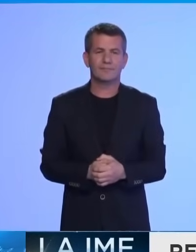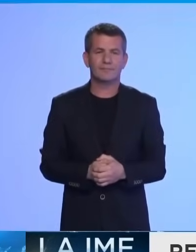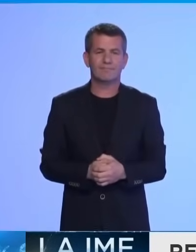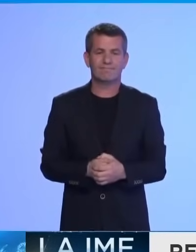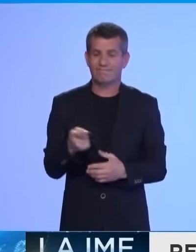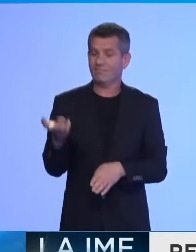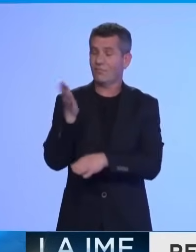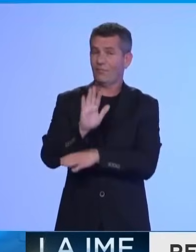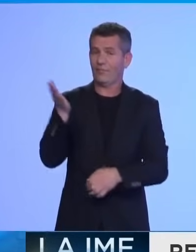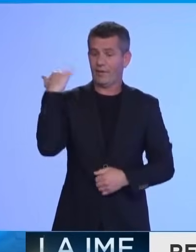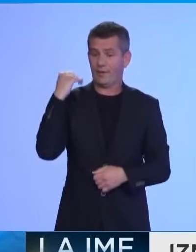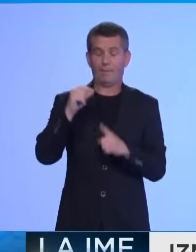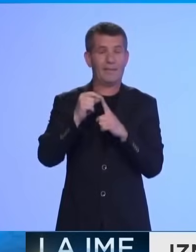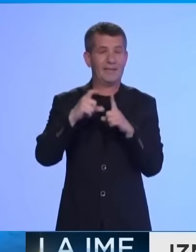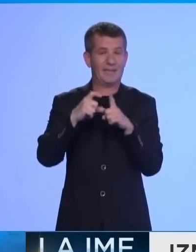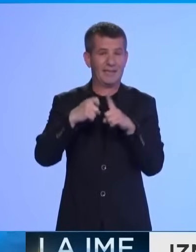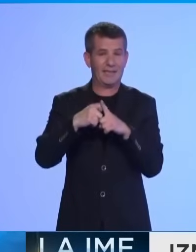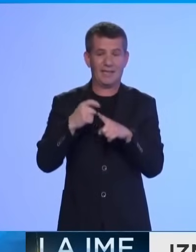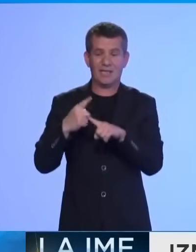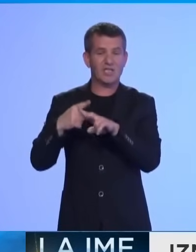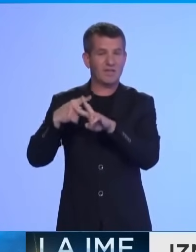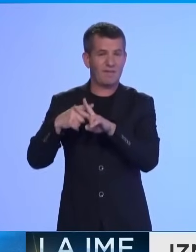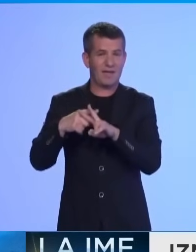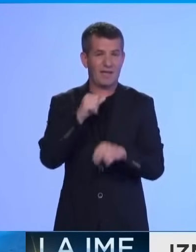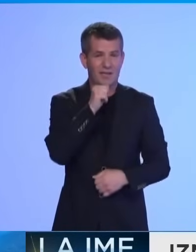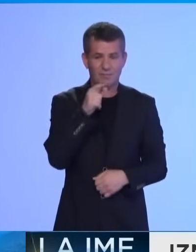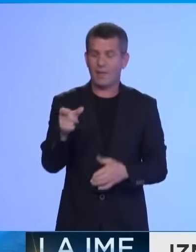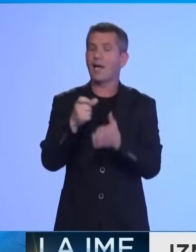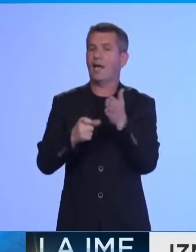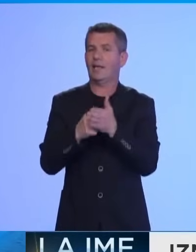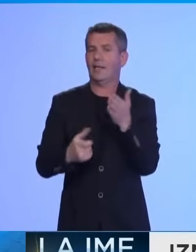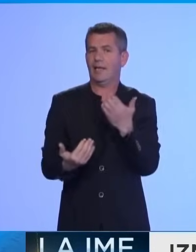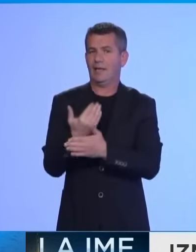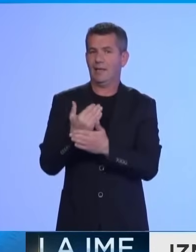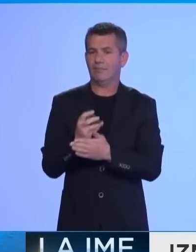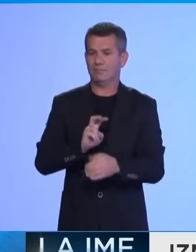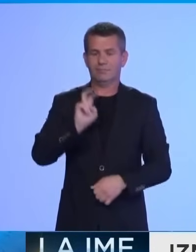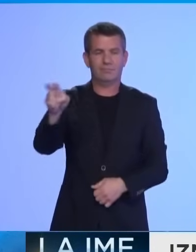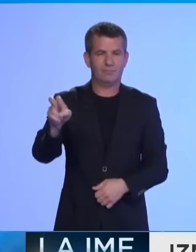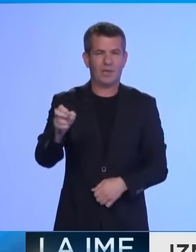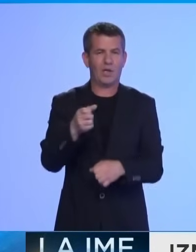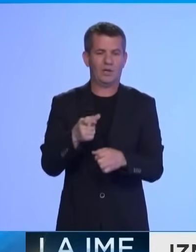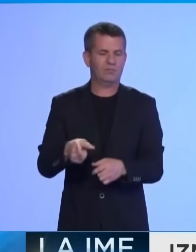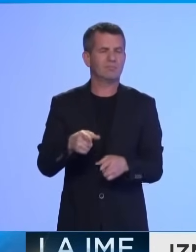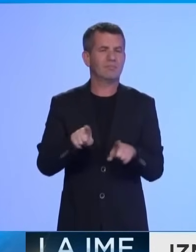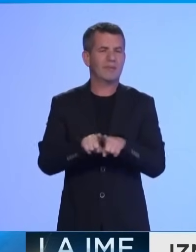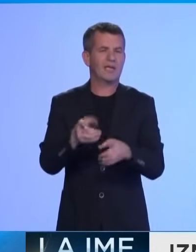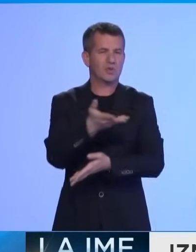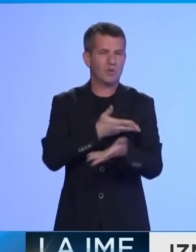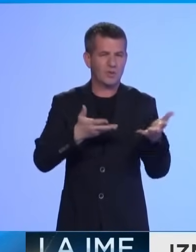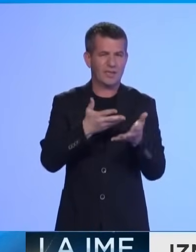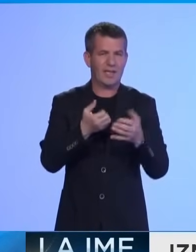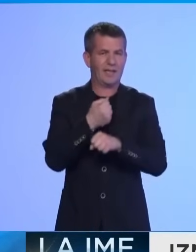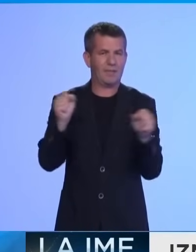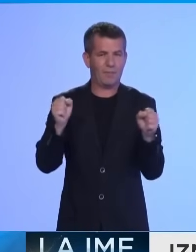Ish deputetja e PDK-s Gjevajire Izmaku është antarja më e re e cila ju bashkua Nismës Social-Demokrate. Kryetari i Nismës, Fatmir